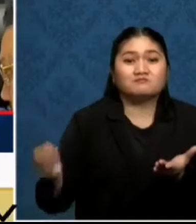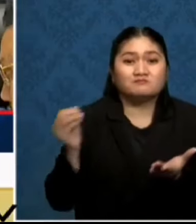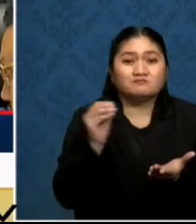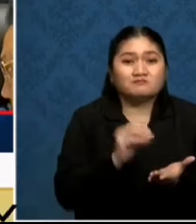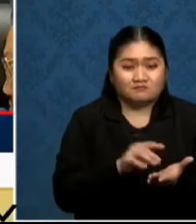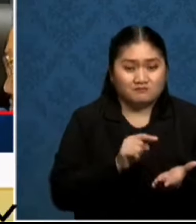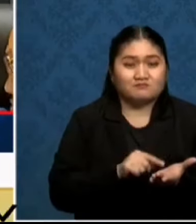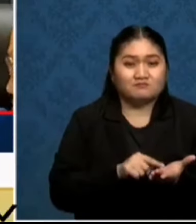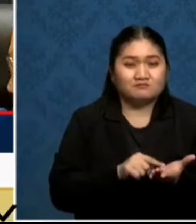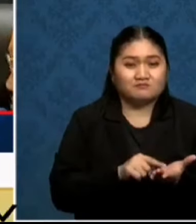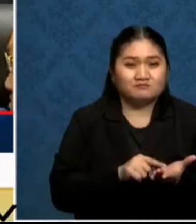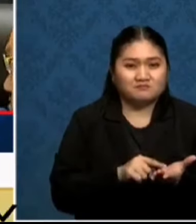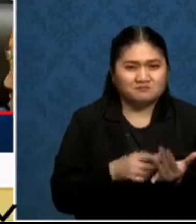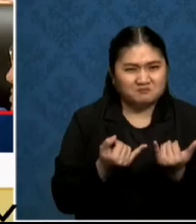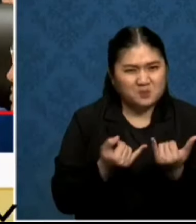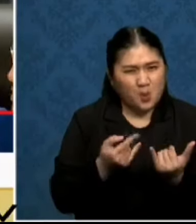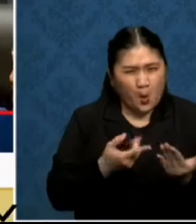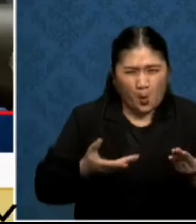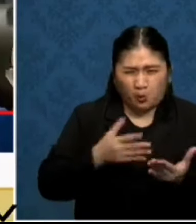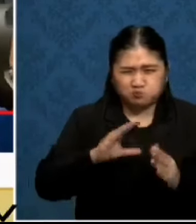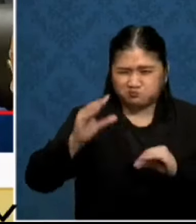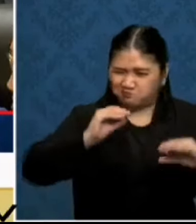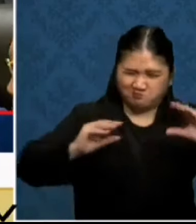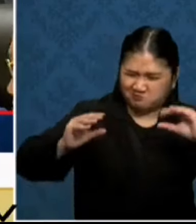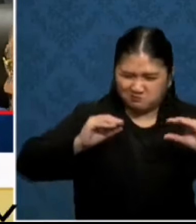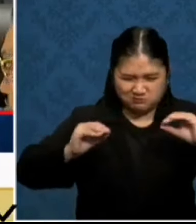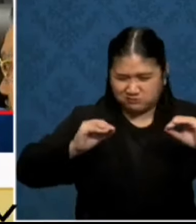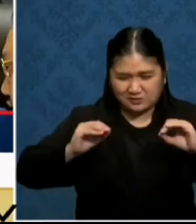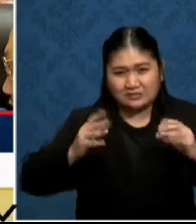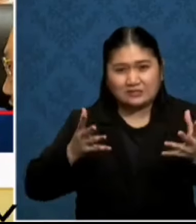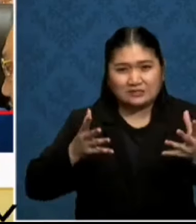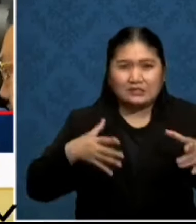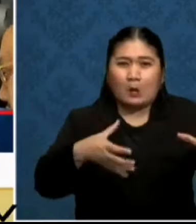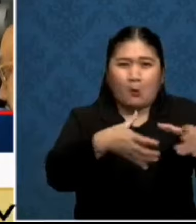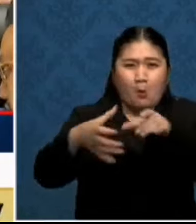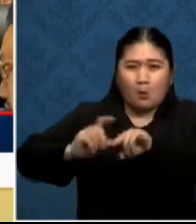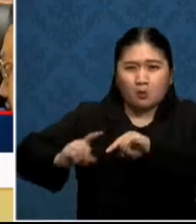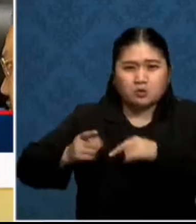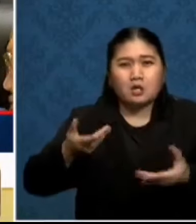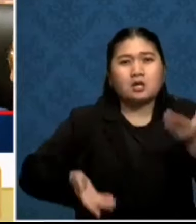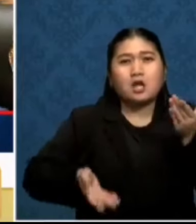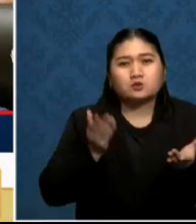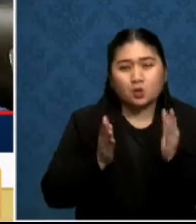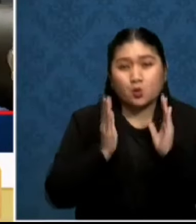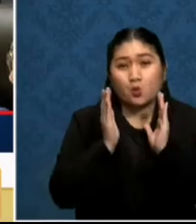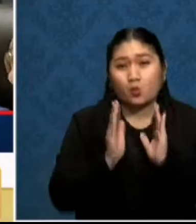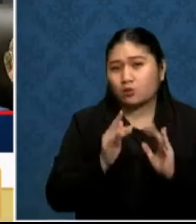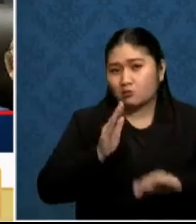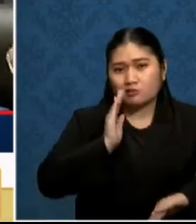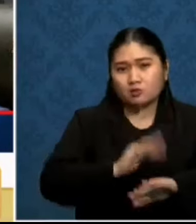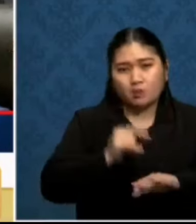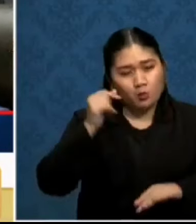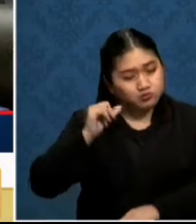นี้เรื่องนี้วิจารณ์กันมากนะครับทุกวงการของคนมีความ